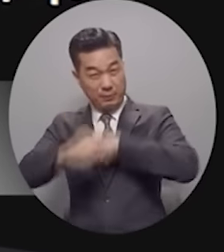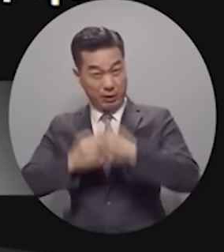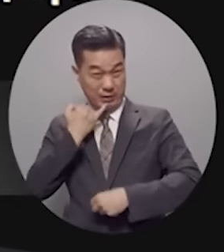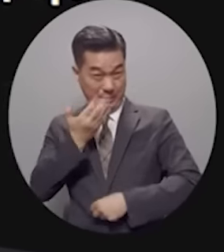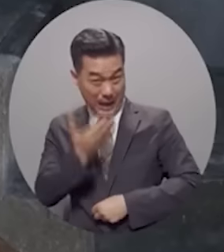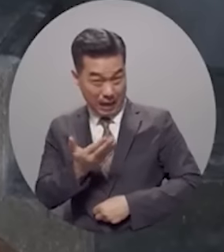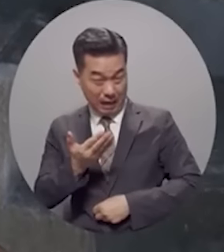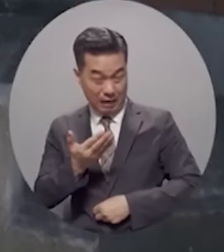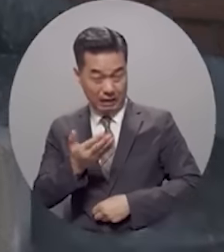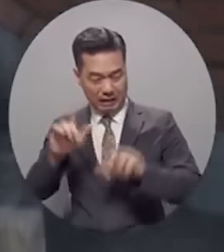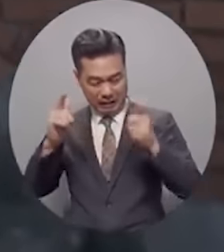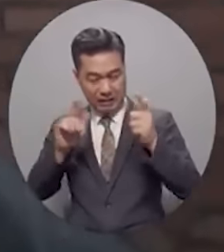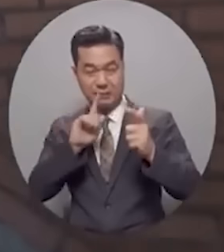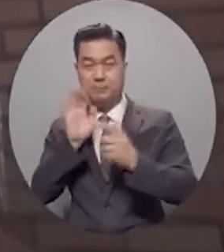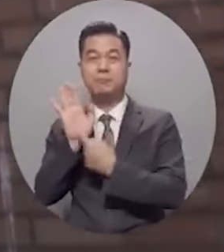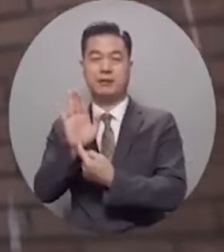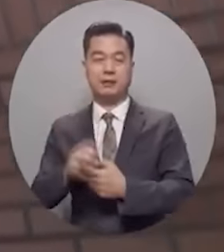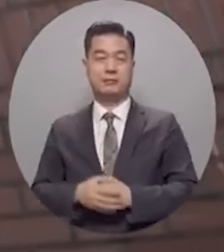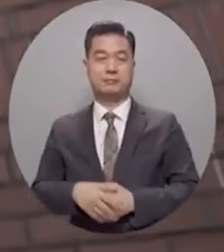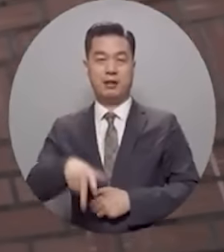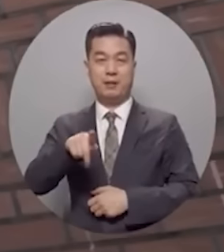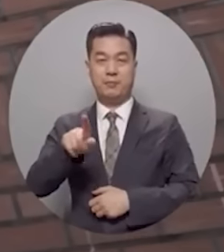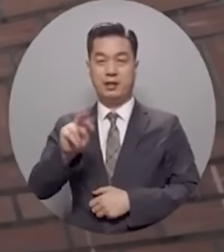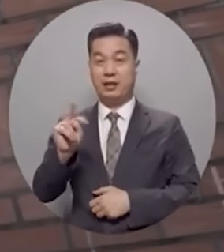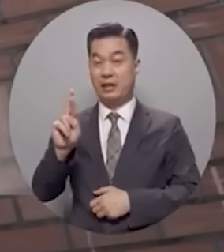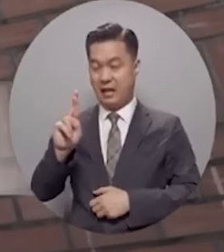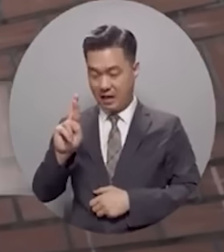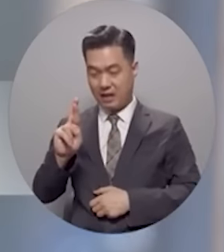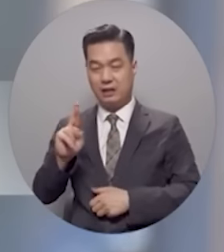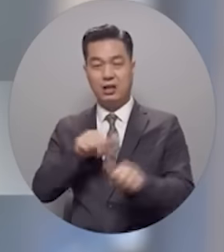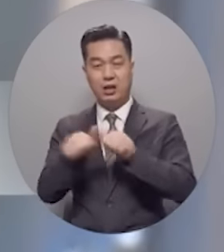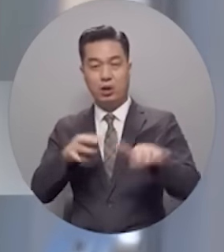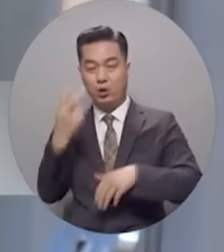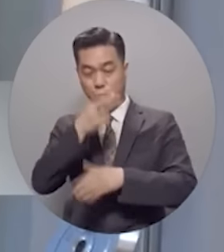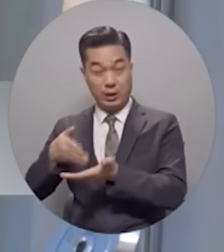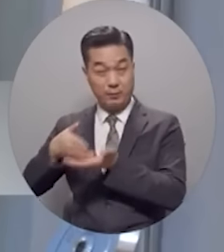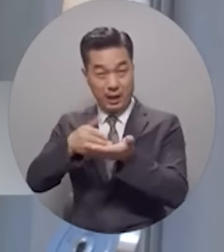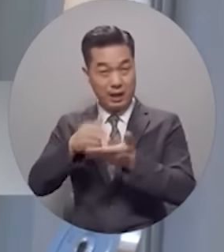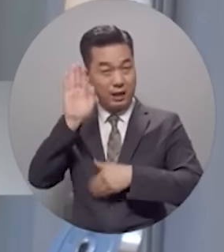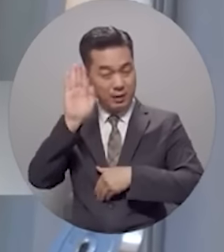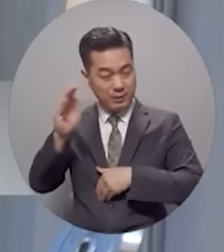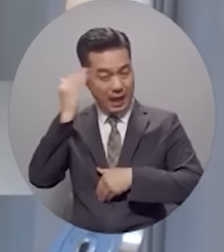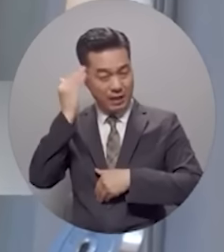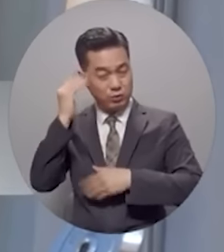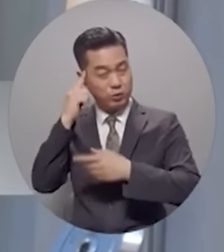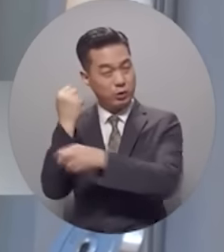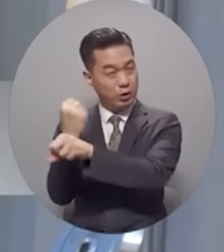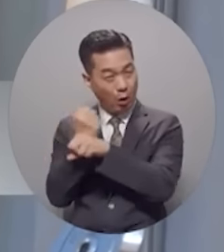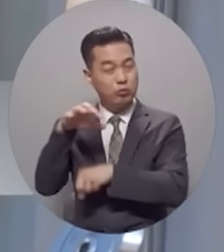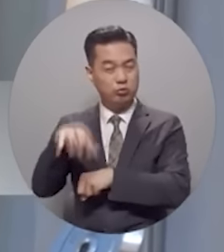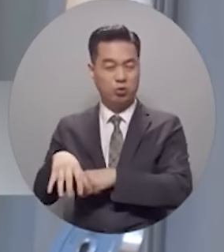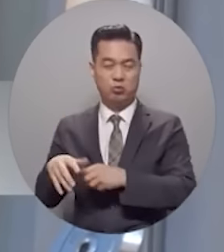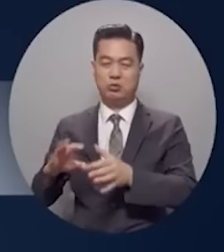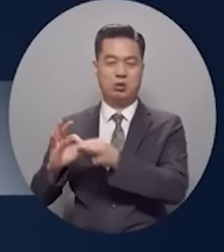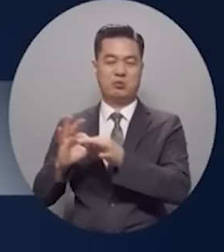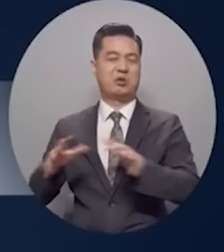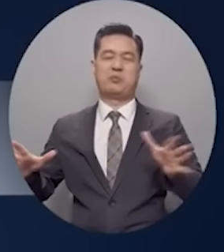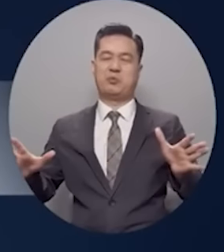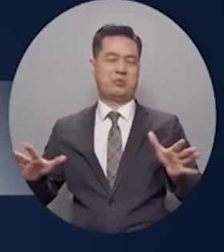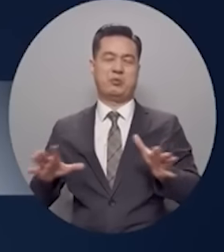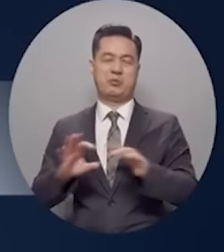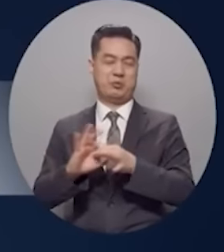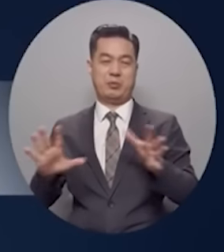응수했습니다. PNR의 여론조사를 의뢰한 미래한국연구소와도 관계를 정리했다며 경선 당시 오히려